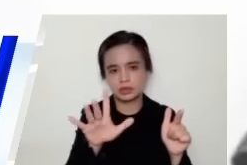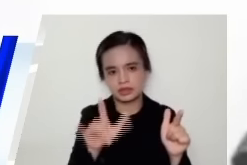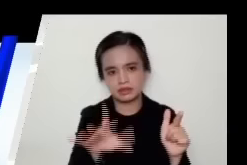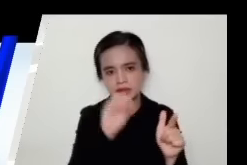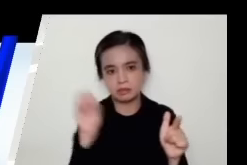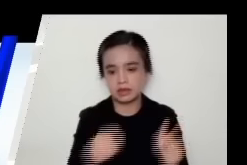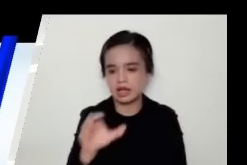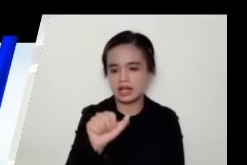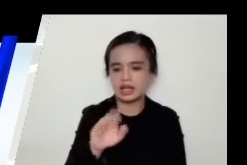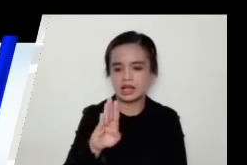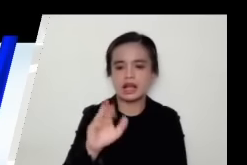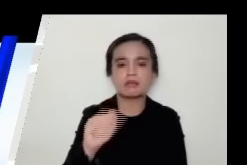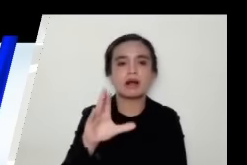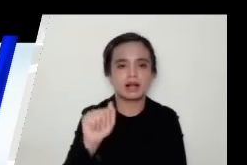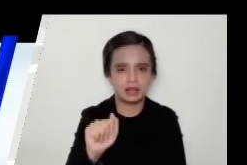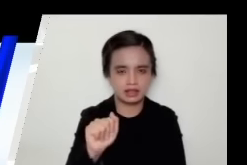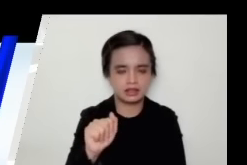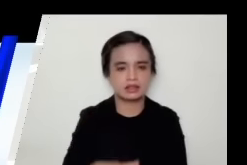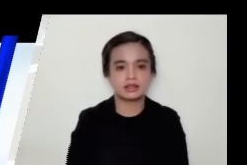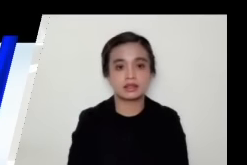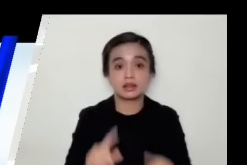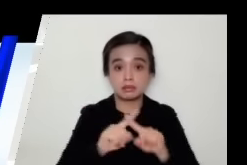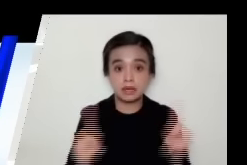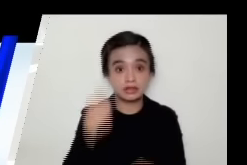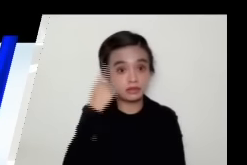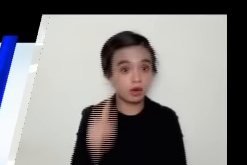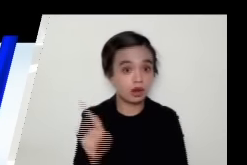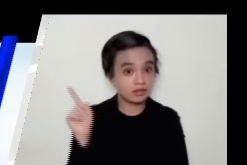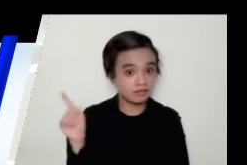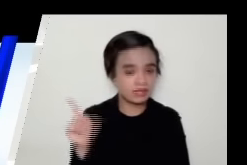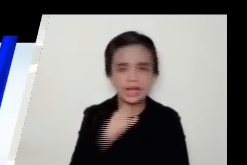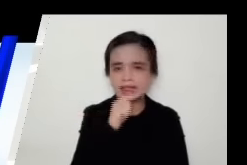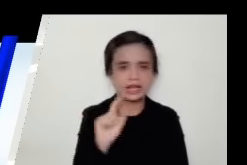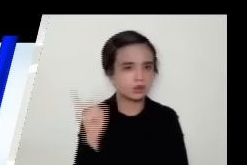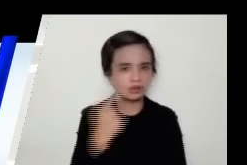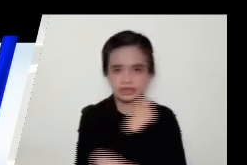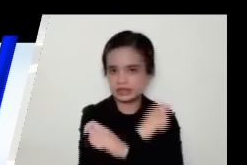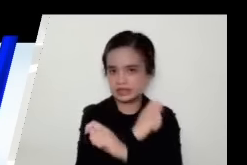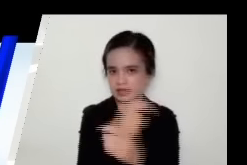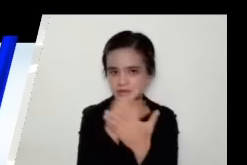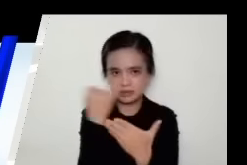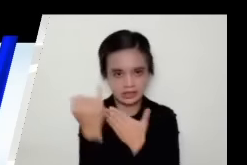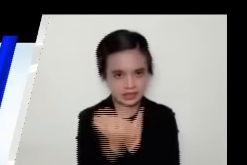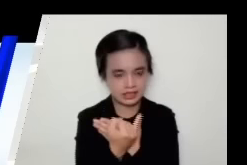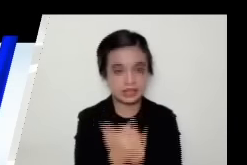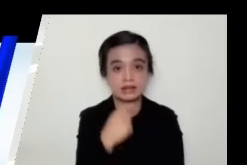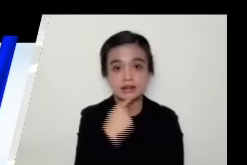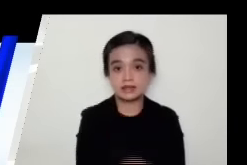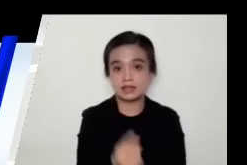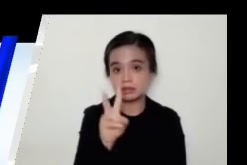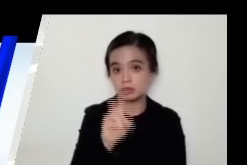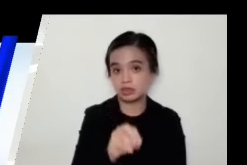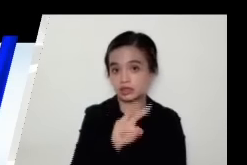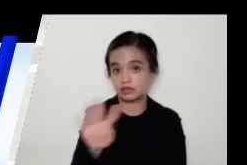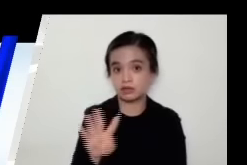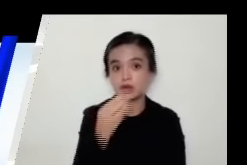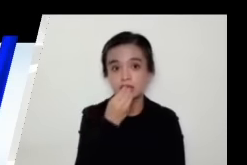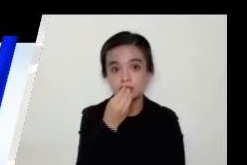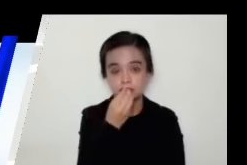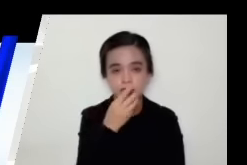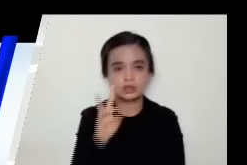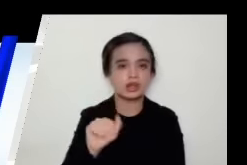the sheets. Pero para kay Clint, hindi lang ito thesis project lang. Batay sa 2024 Food Waste Index Report ng